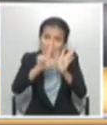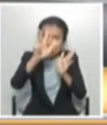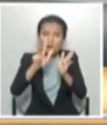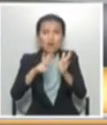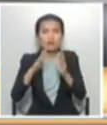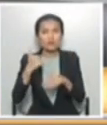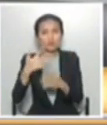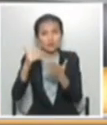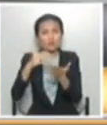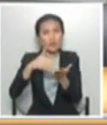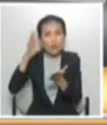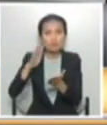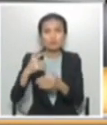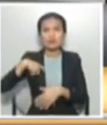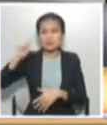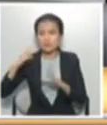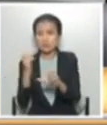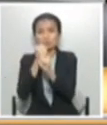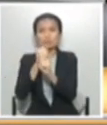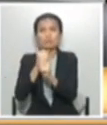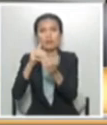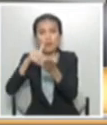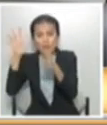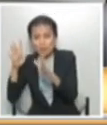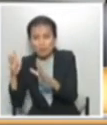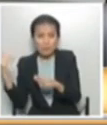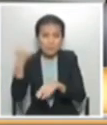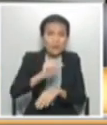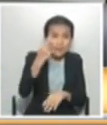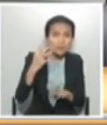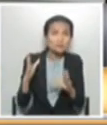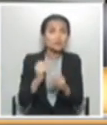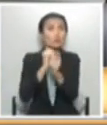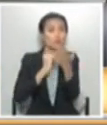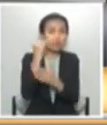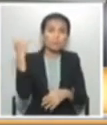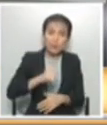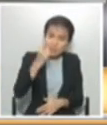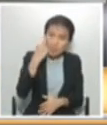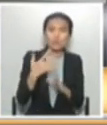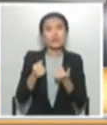หล่านี้กับผมขอฝากท่านประธานด้วยนะครับก็เป็นเรื่องสำคัญที่สุดโดยเฉพาะยิ่งนโยบายของพรรคเสรีรว